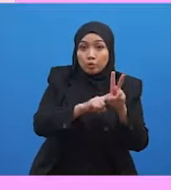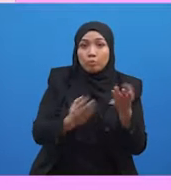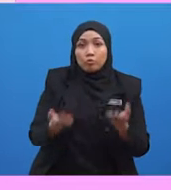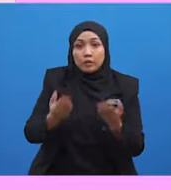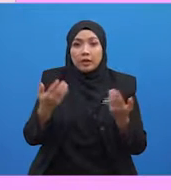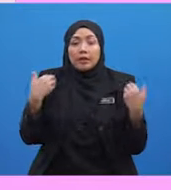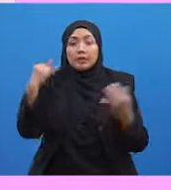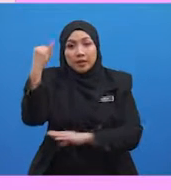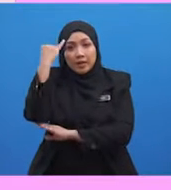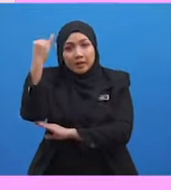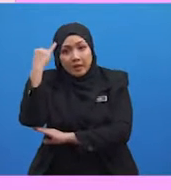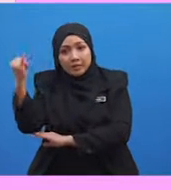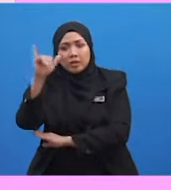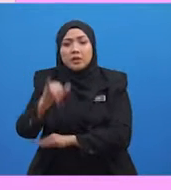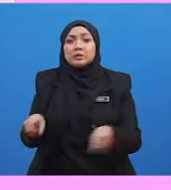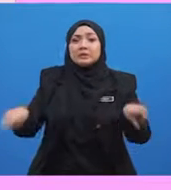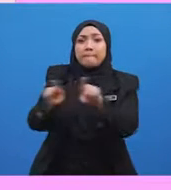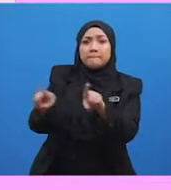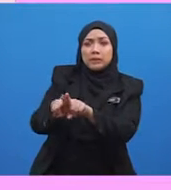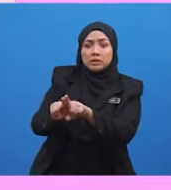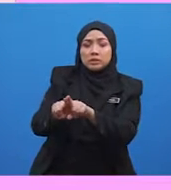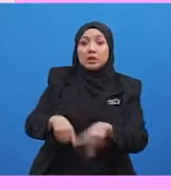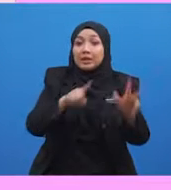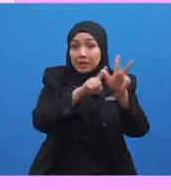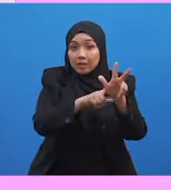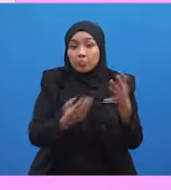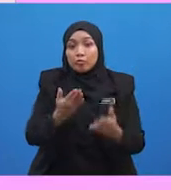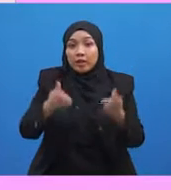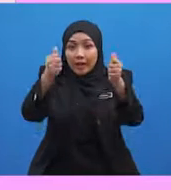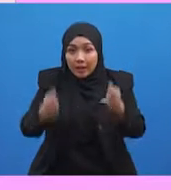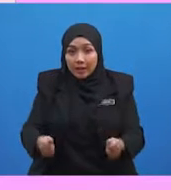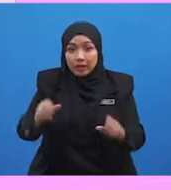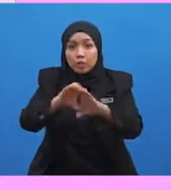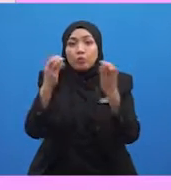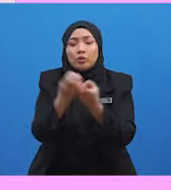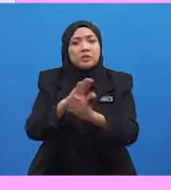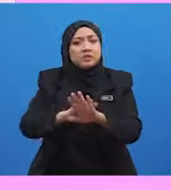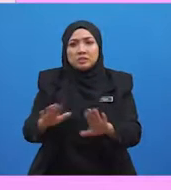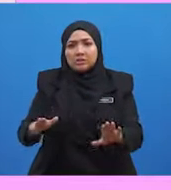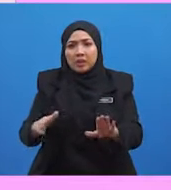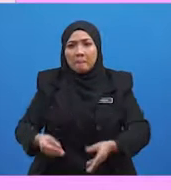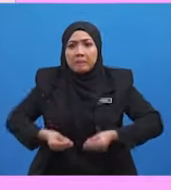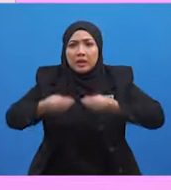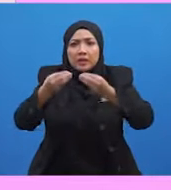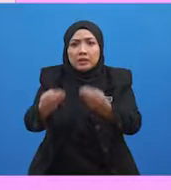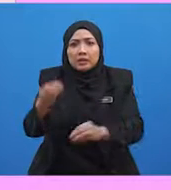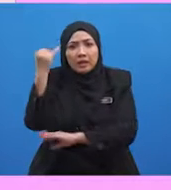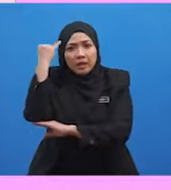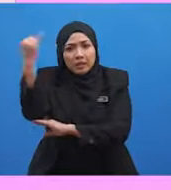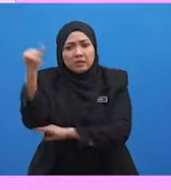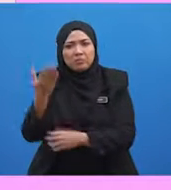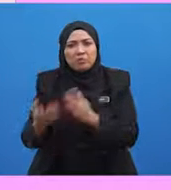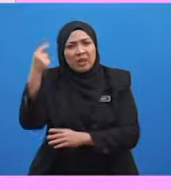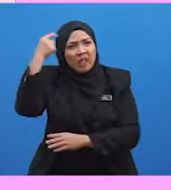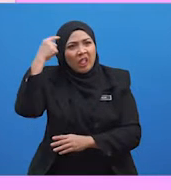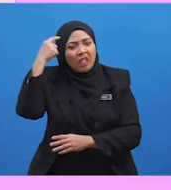bertindih dan terdapat ahli kumpulan yang tidak dapat memberikan idea kerana kebuntuan